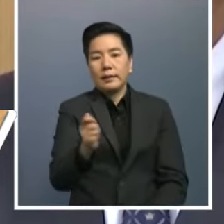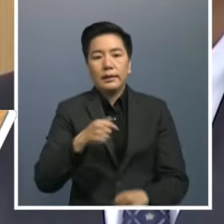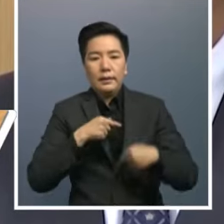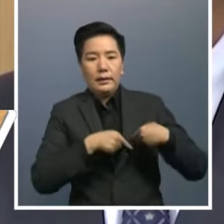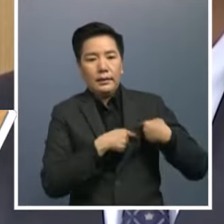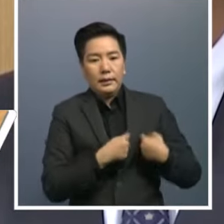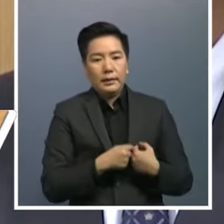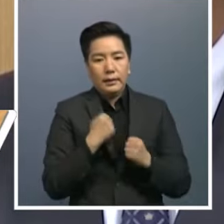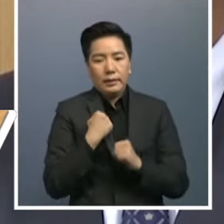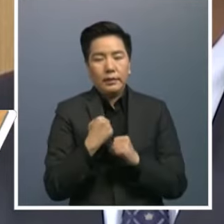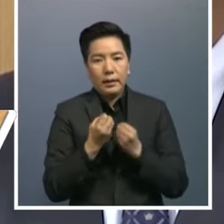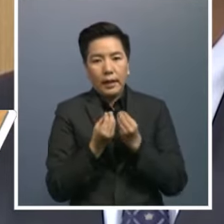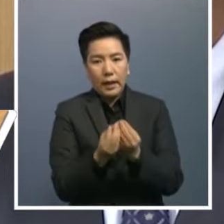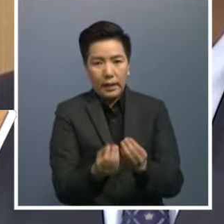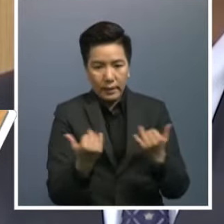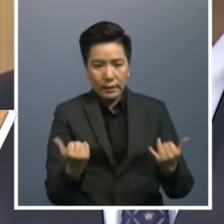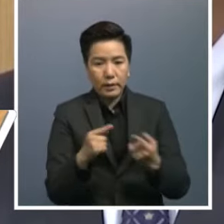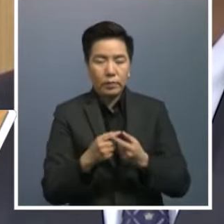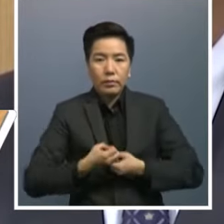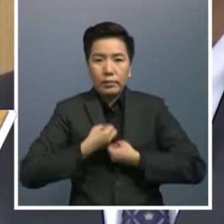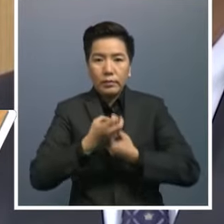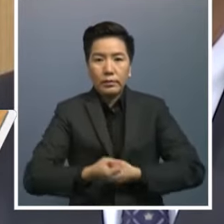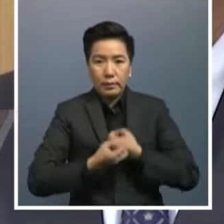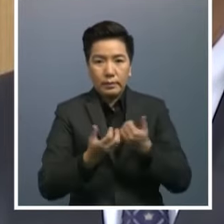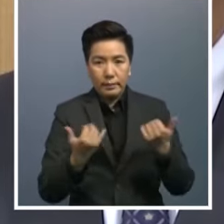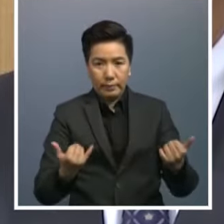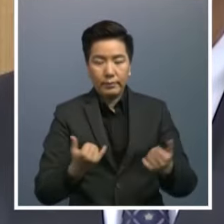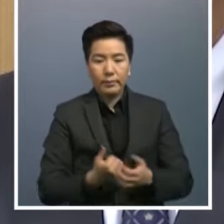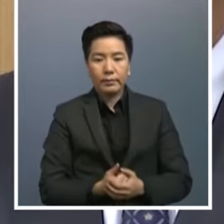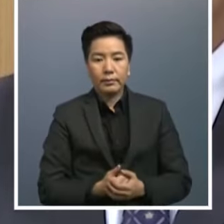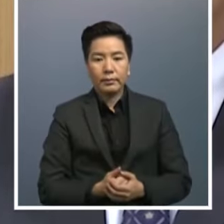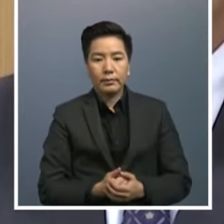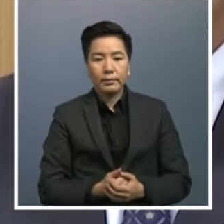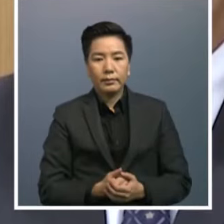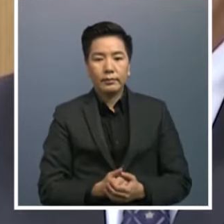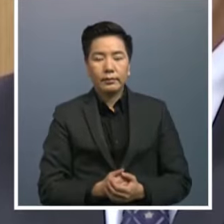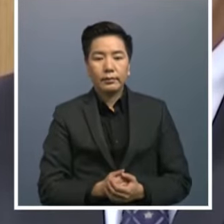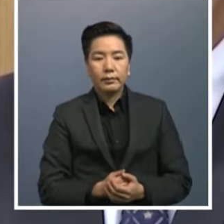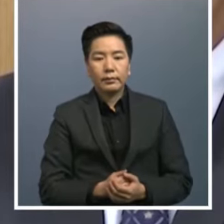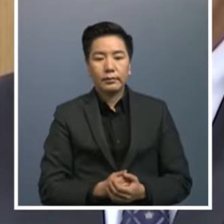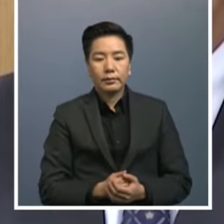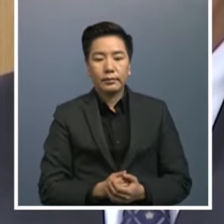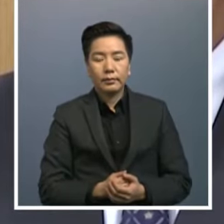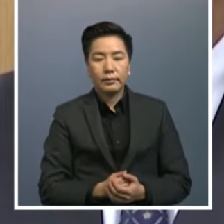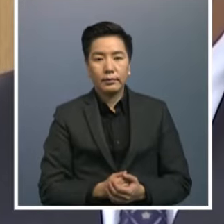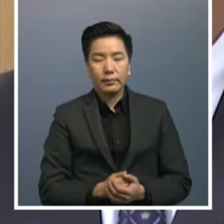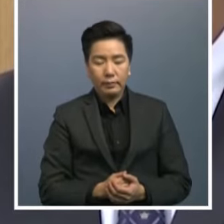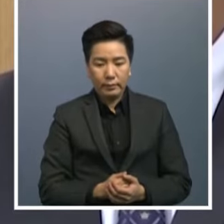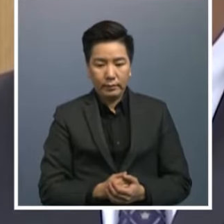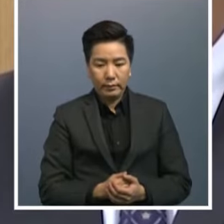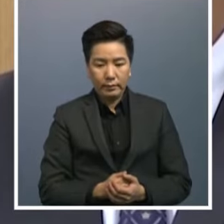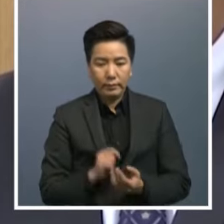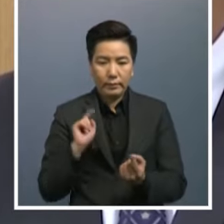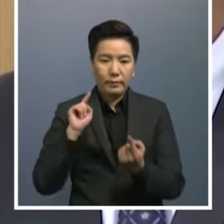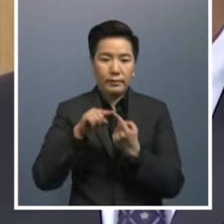การปฏิบัติหน้าที่ด้วยความเสียสละและทุ่มเทครับ ตรงนี้นะครับวันนี้เนี่ยที่อยากมาแถลงข่